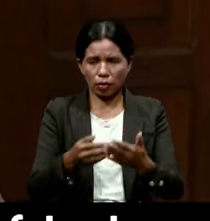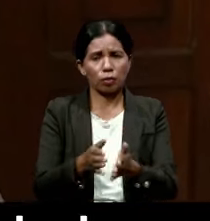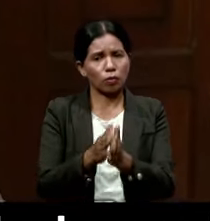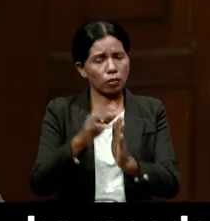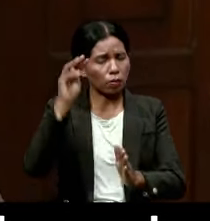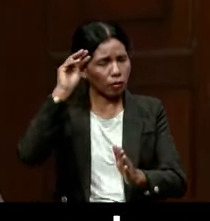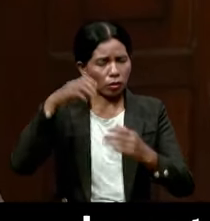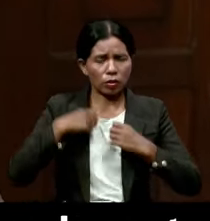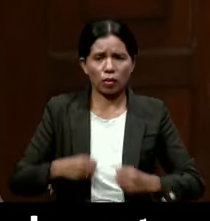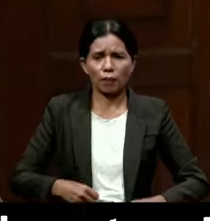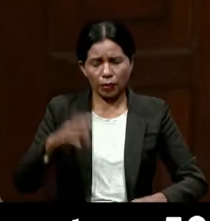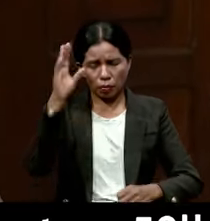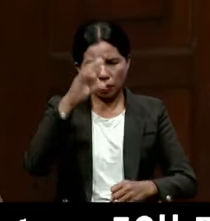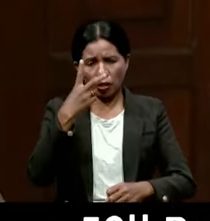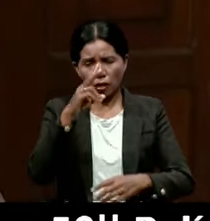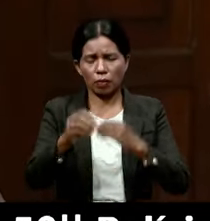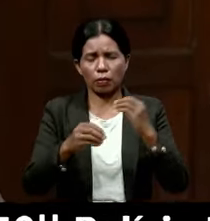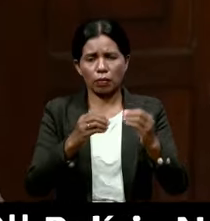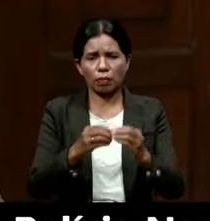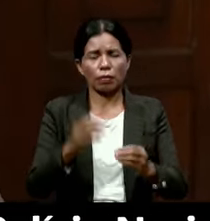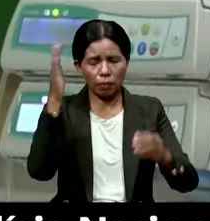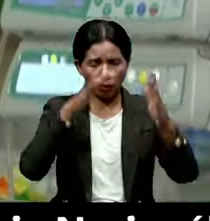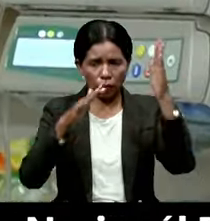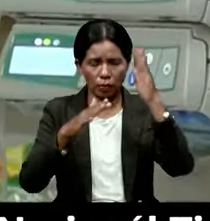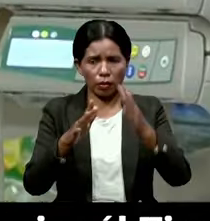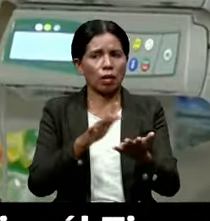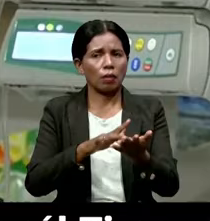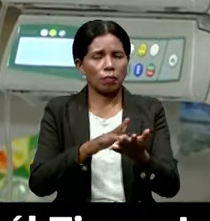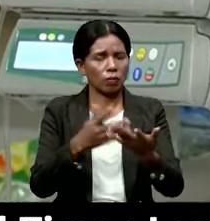ministra Saudi atubuka solusaun lalais kona ba problema estok ay